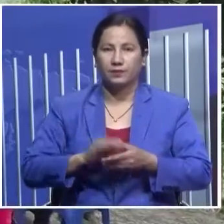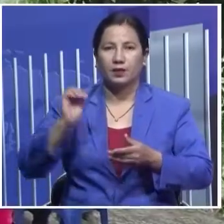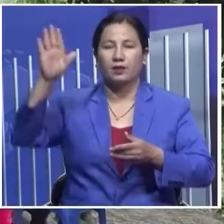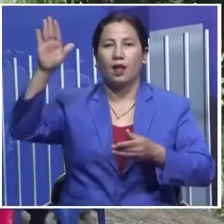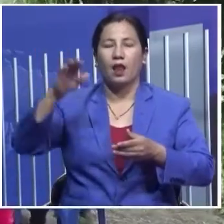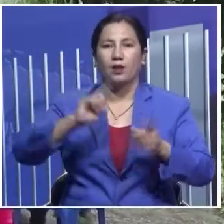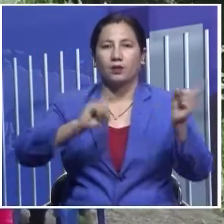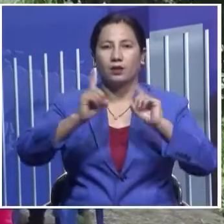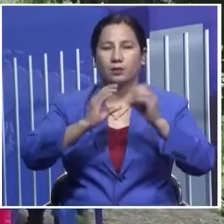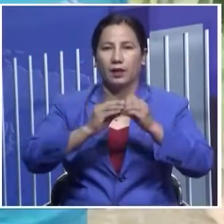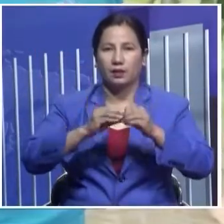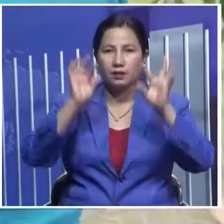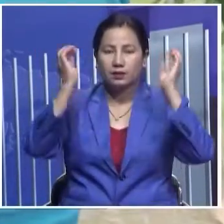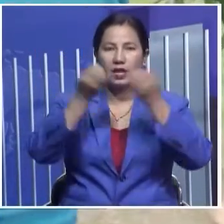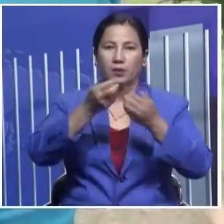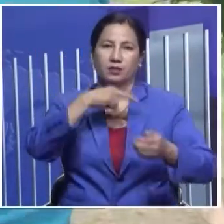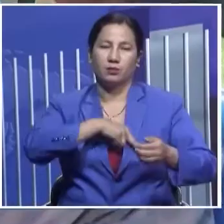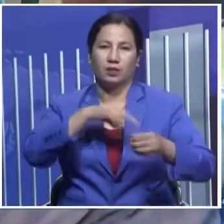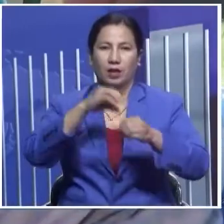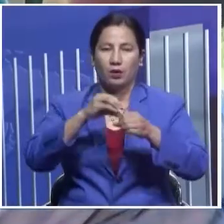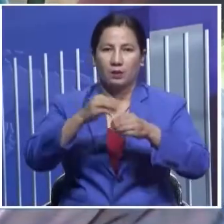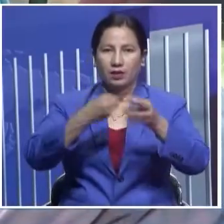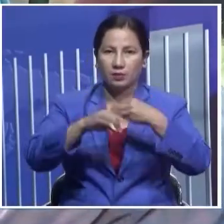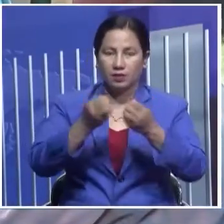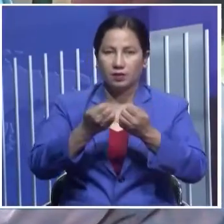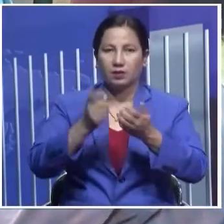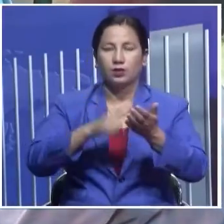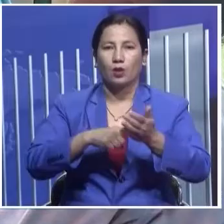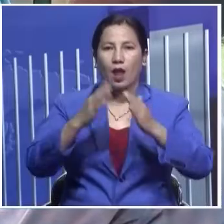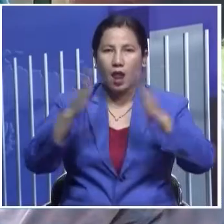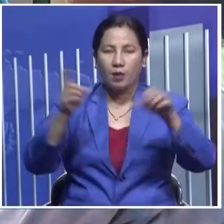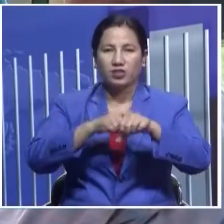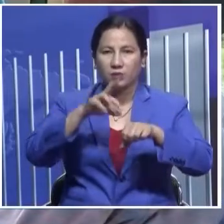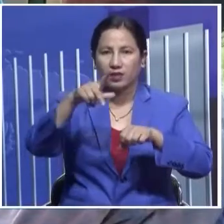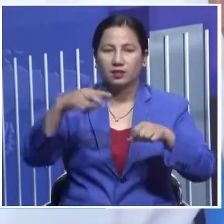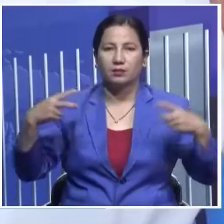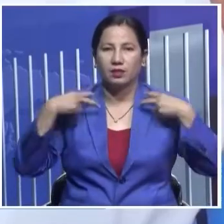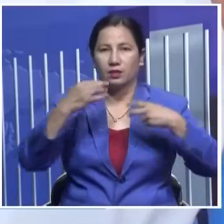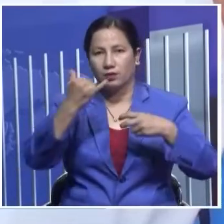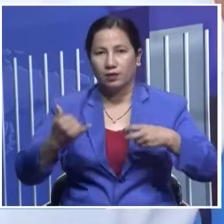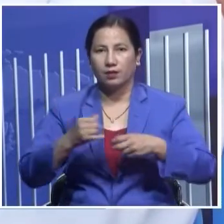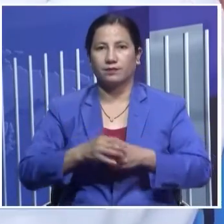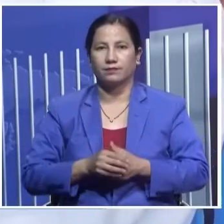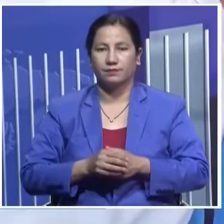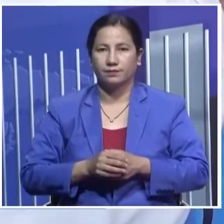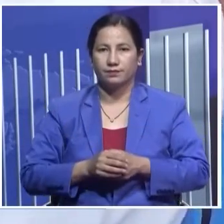सल्यानको शारदा नगरपालिकाले सामाजिक सुरक्षा भत्ता ओडाबाट वितरण गर्न सुरु। लामो समय हिँड्नुपर्ने बाध्यताको अन्त्य।